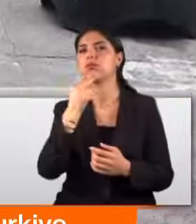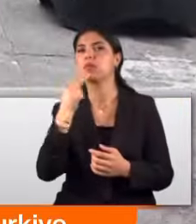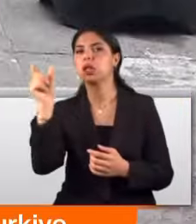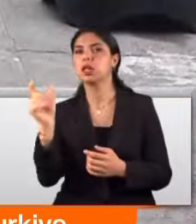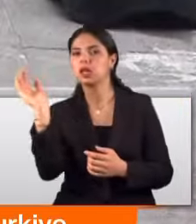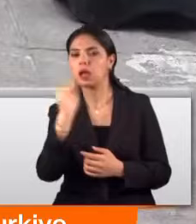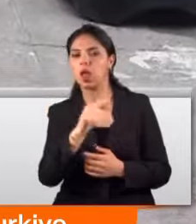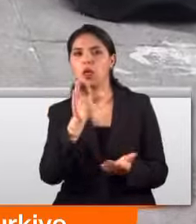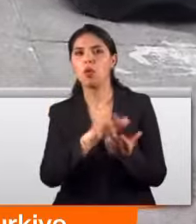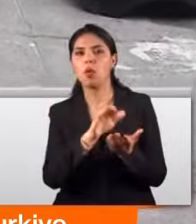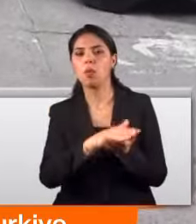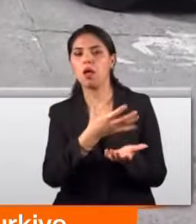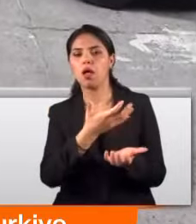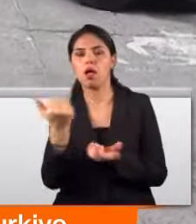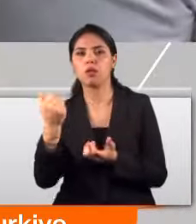anlaşıldı.